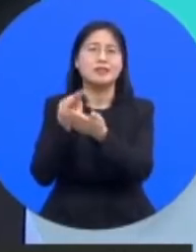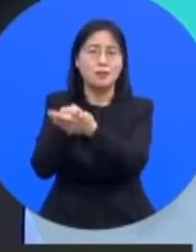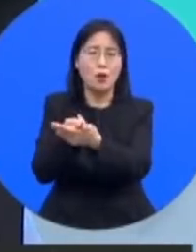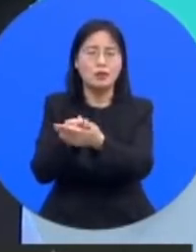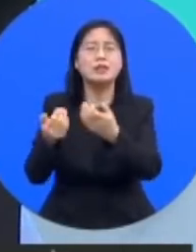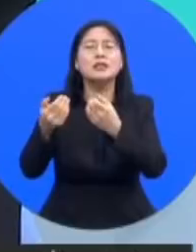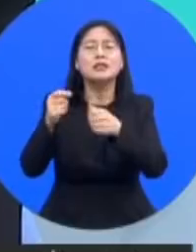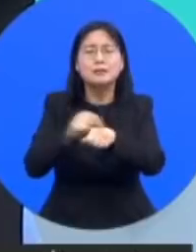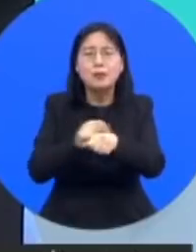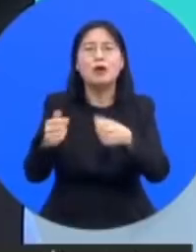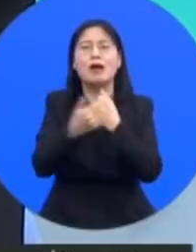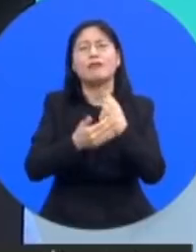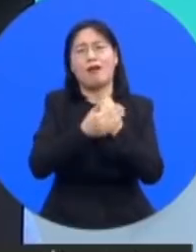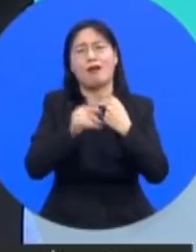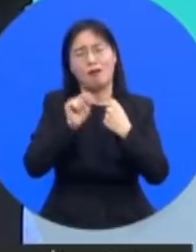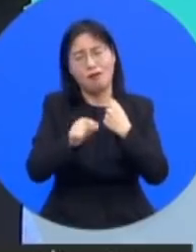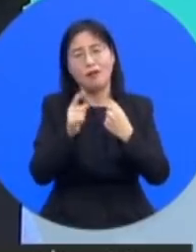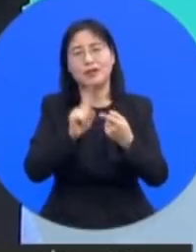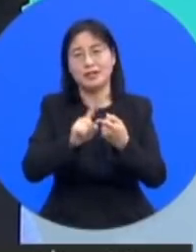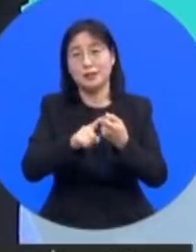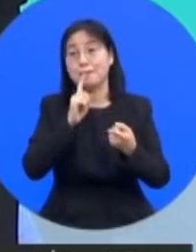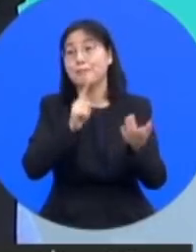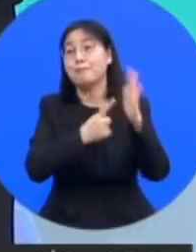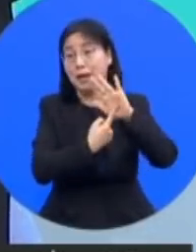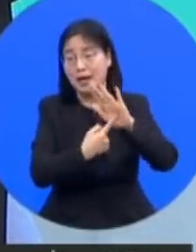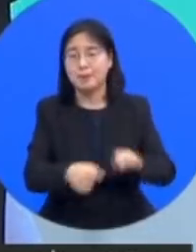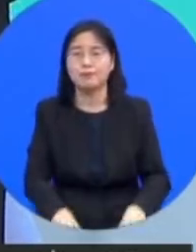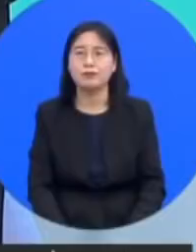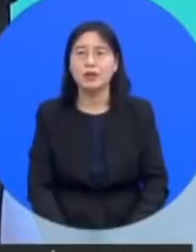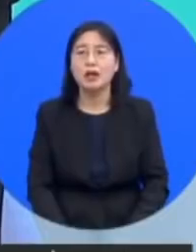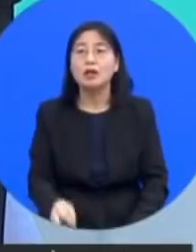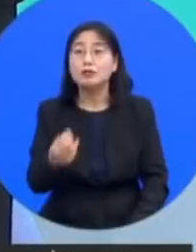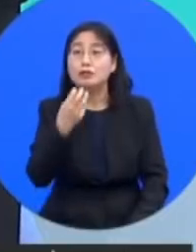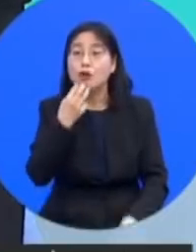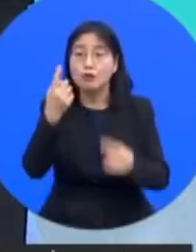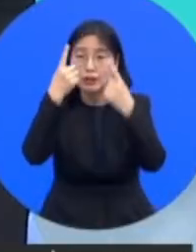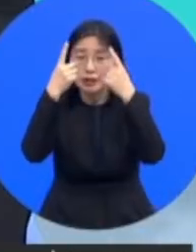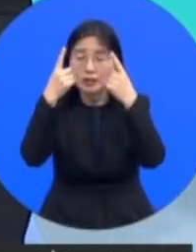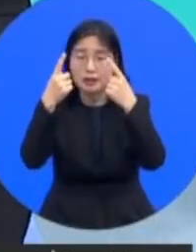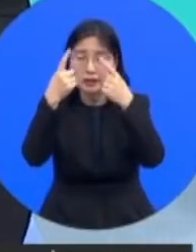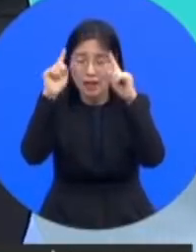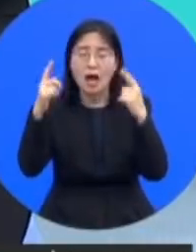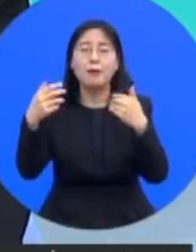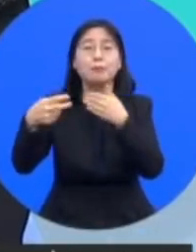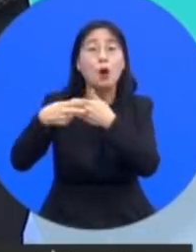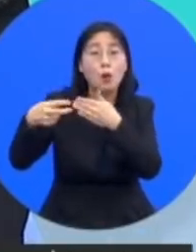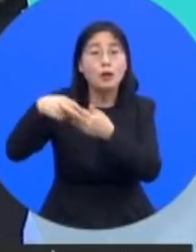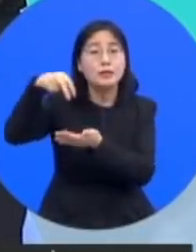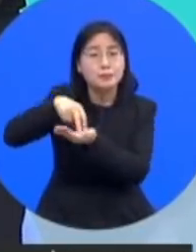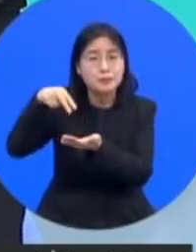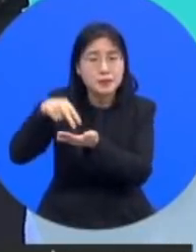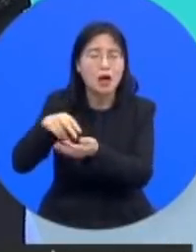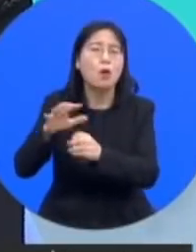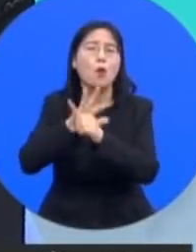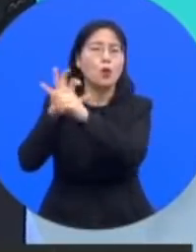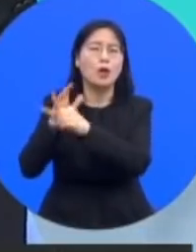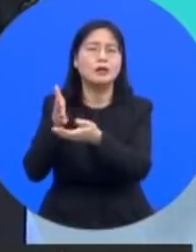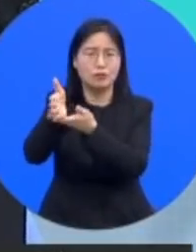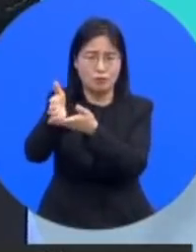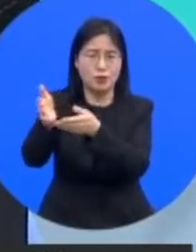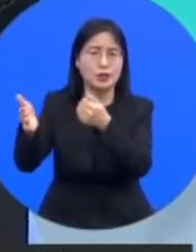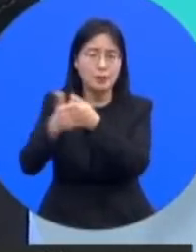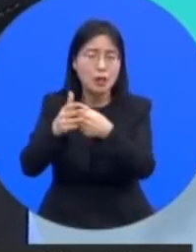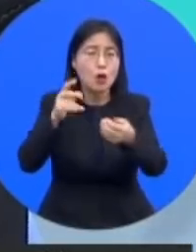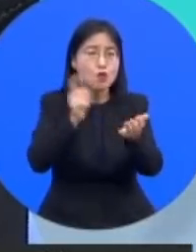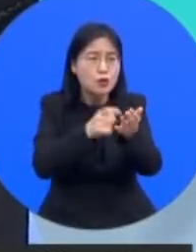보도했는데요 현재 서울대 병원은 코로나 일고 대응에 따라서 위 급하지 않은 일반 환자들은 이번 진료를 일체 받지